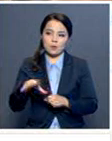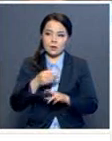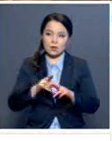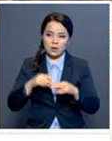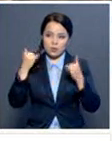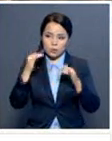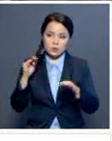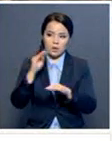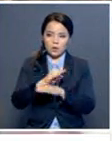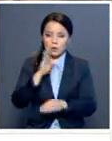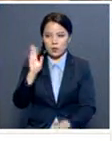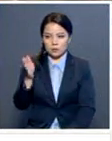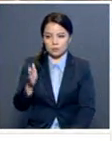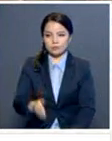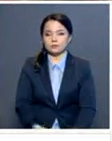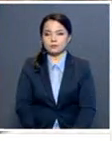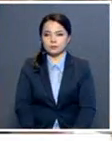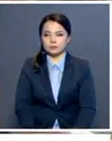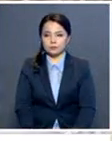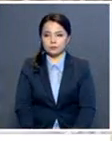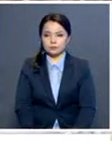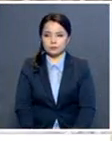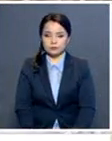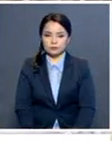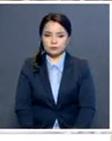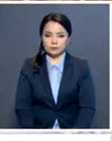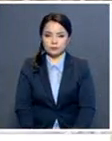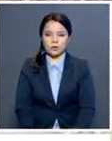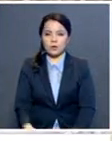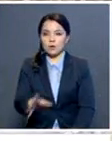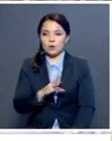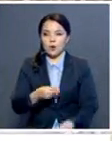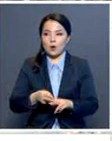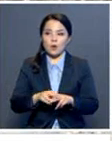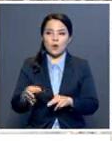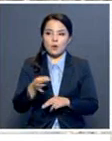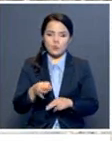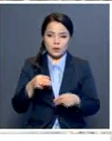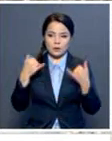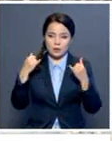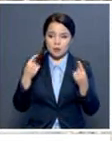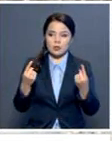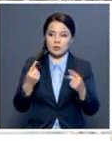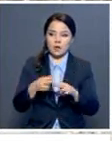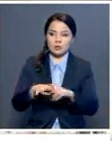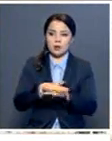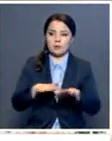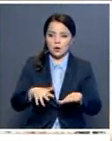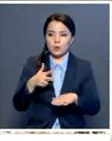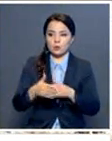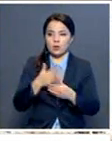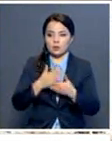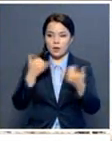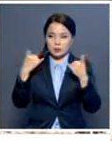деп ойлаймын. Где-то 1200 голов. Жалпы облыс бойынша былтыр асыл тұқымды 3000-ға жуық ірі қара,